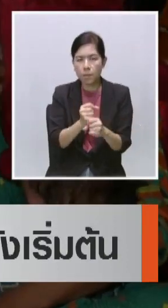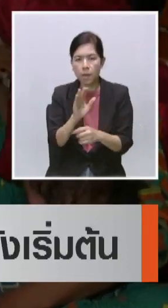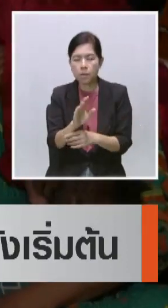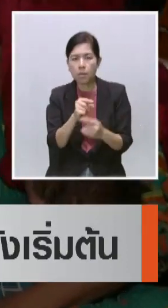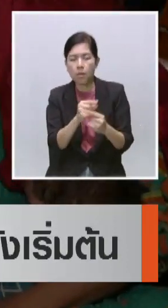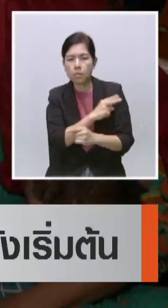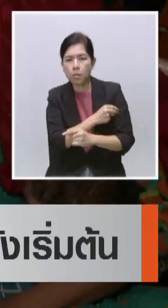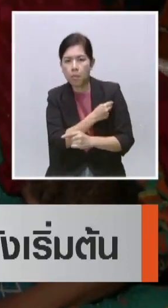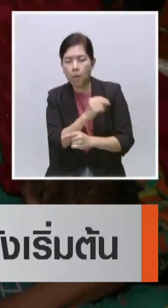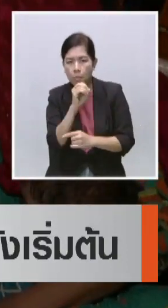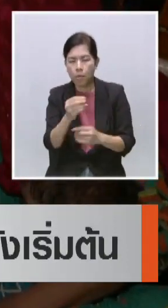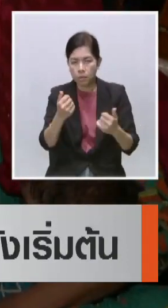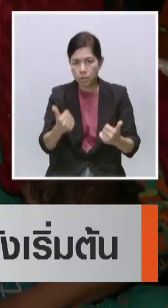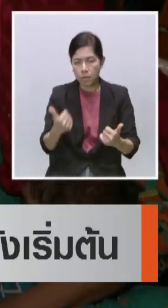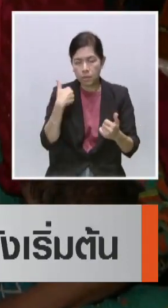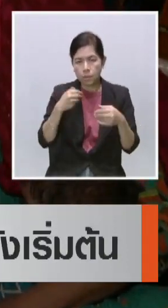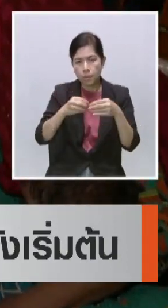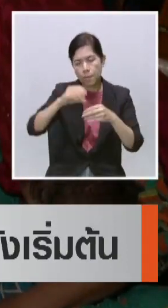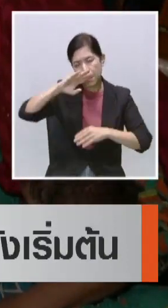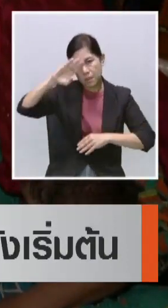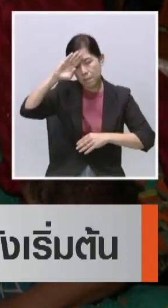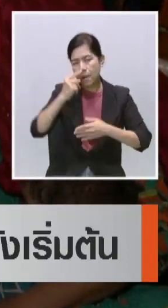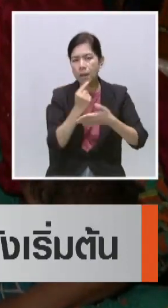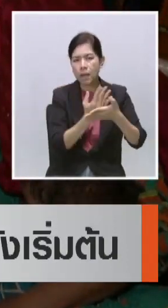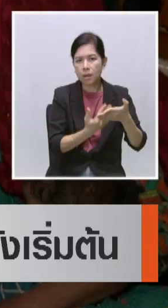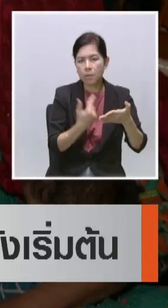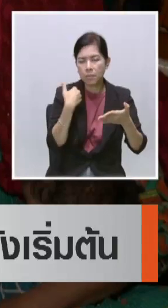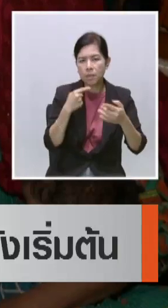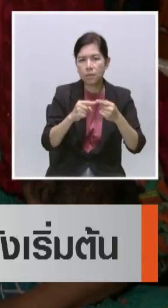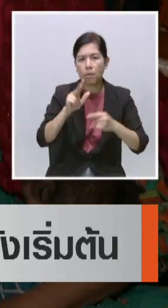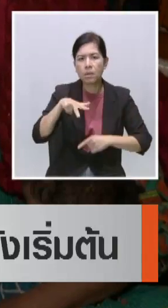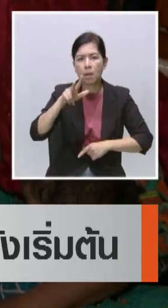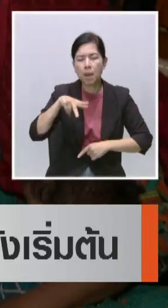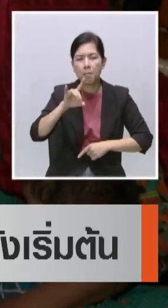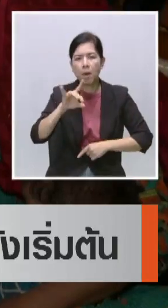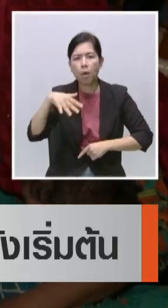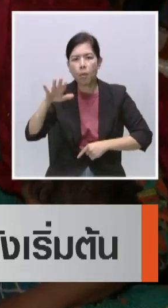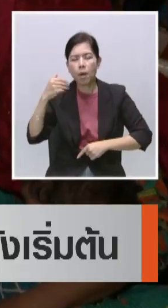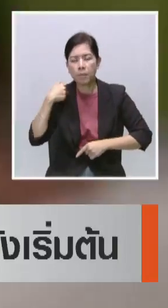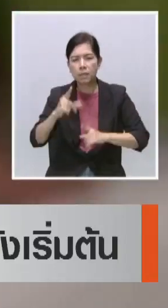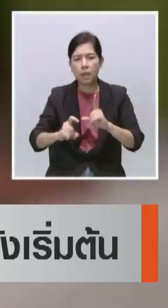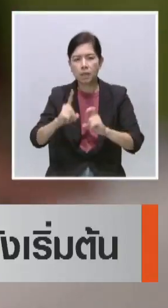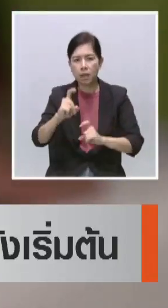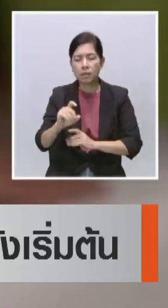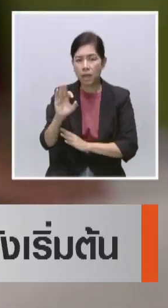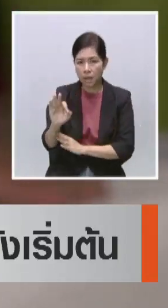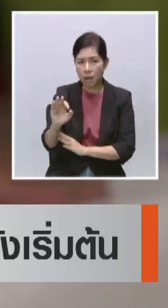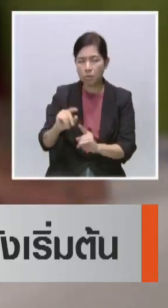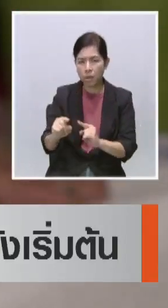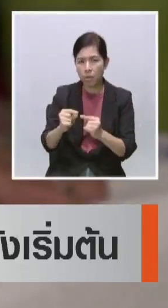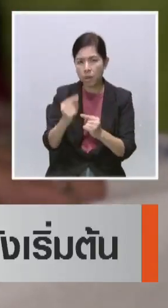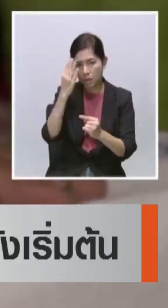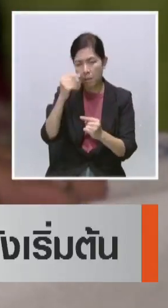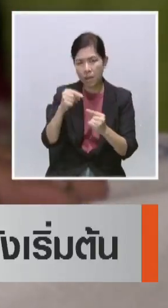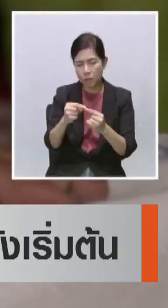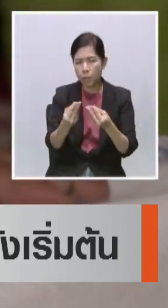าขณะนี้มีผู้ป่วยไข้เลือดออก 3,830 คนเสียชีวิตแล้ว9คนค่ะแต่คาดว่านี่ยังไม่ใช่ตัวเลข